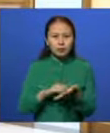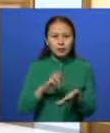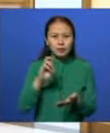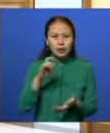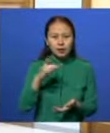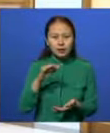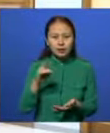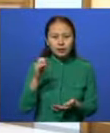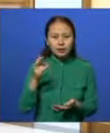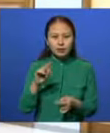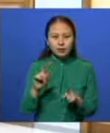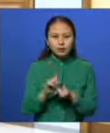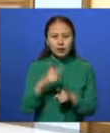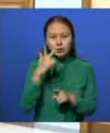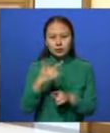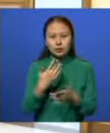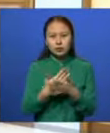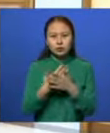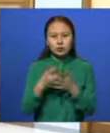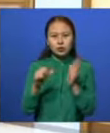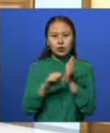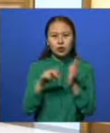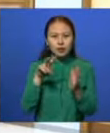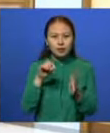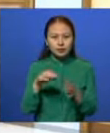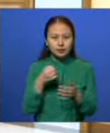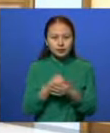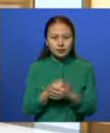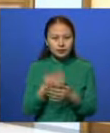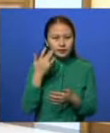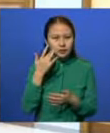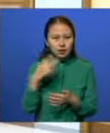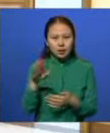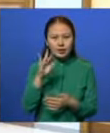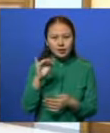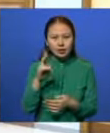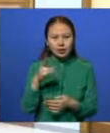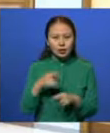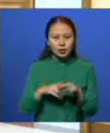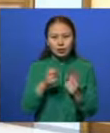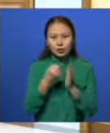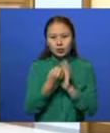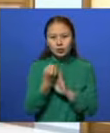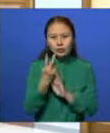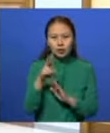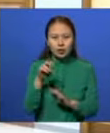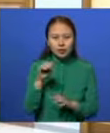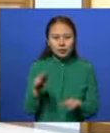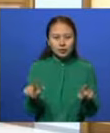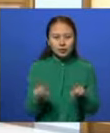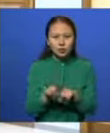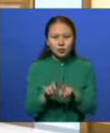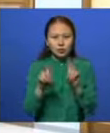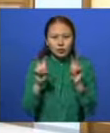Данияда автоорындықтар 3, ал Жапонияда 6 жасқа дейінгі балаларға міндеттелген. Финляндияда болса 3-12 жасқа дейінгі балаларға мұндай